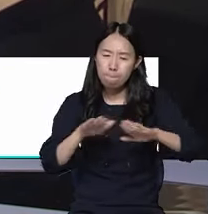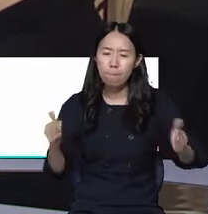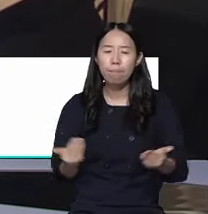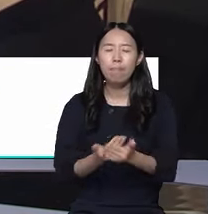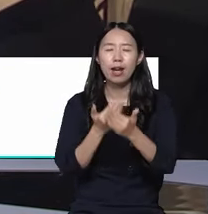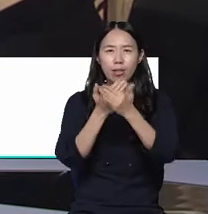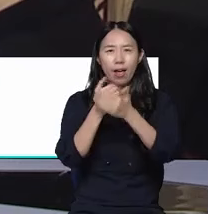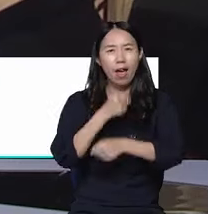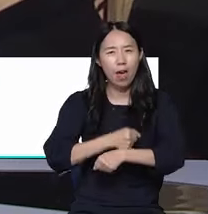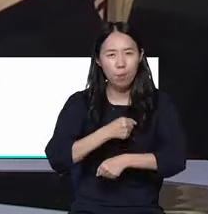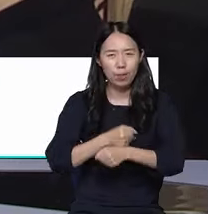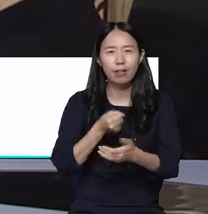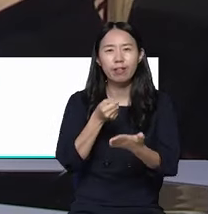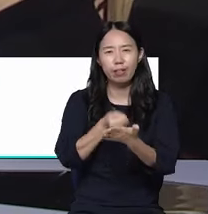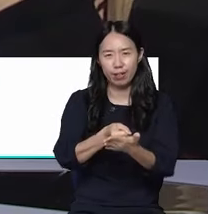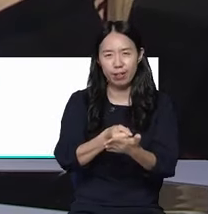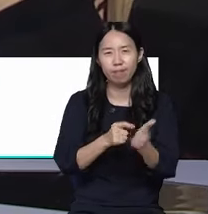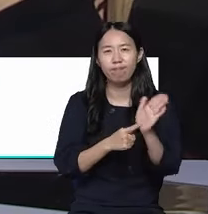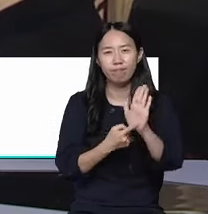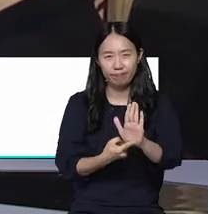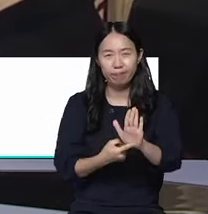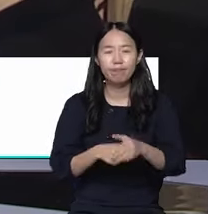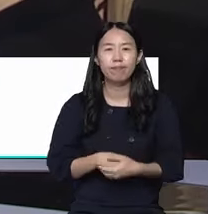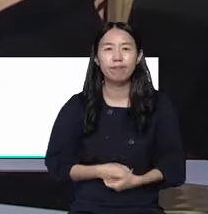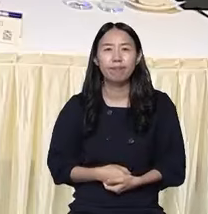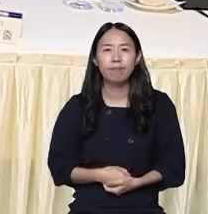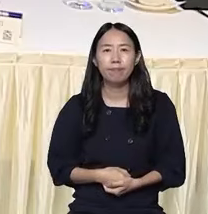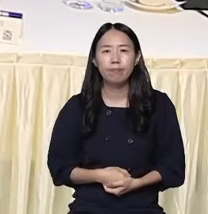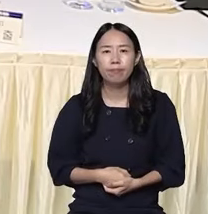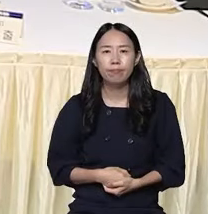채택했습니다. 이형길 기자입니다.